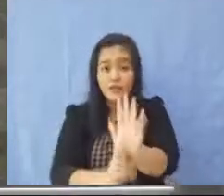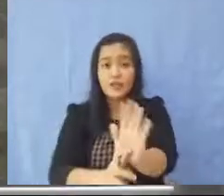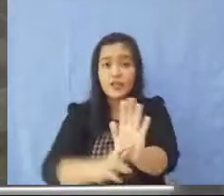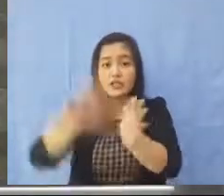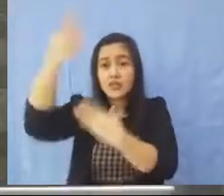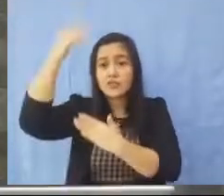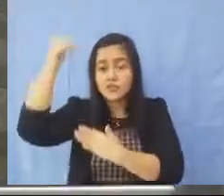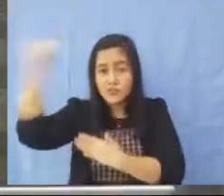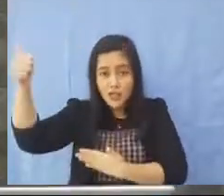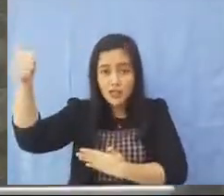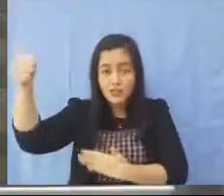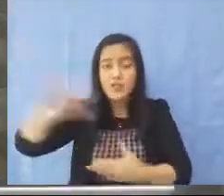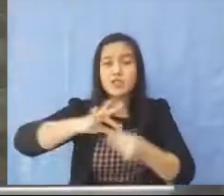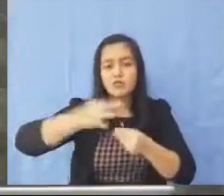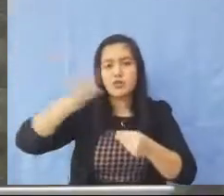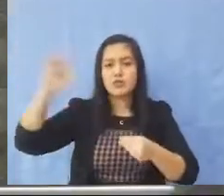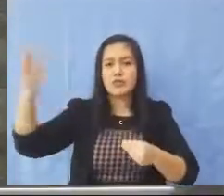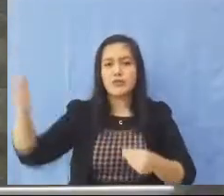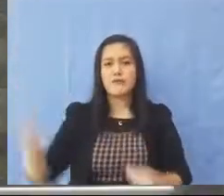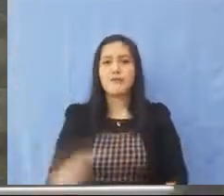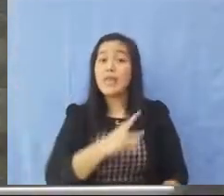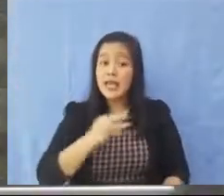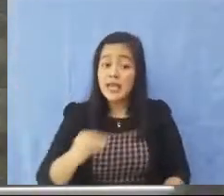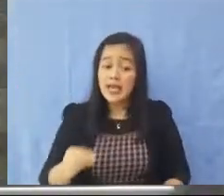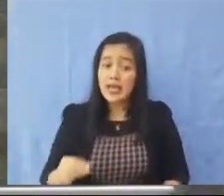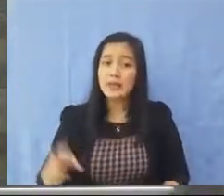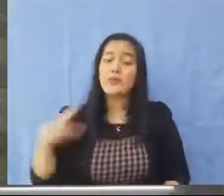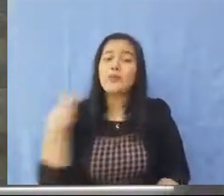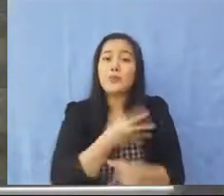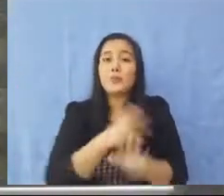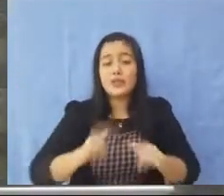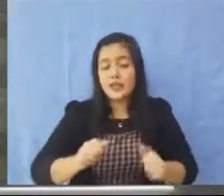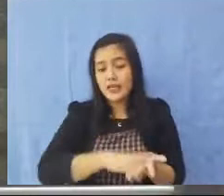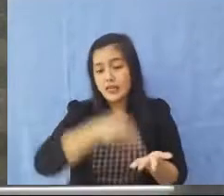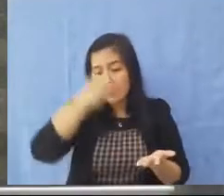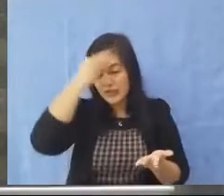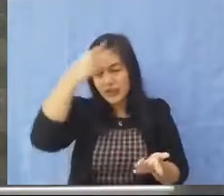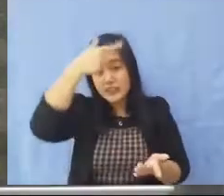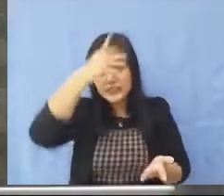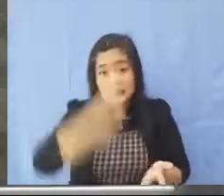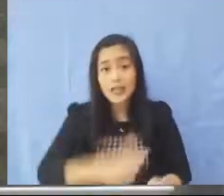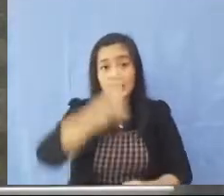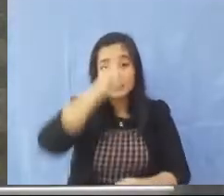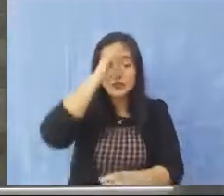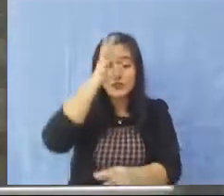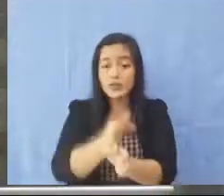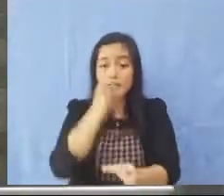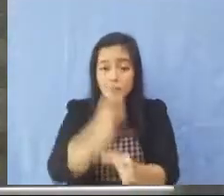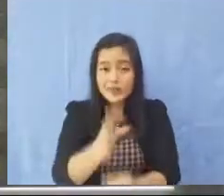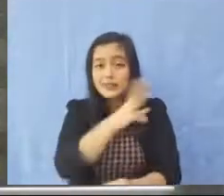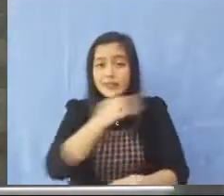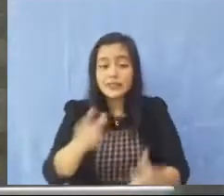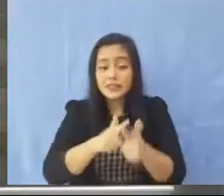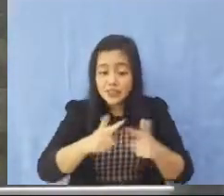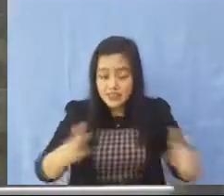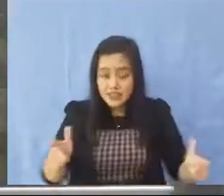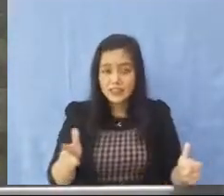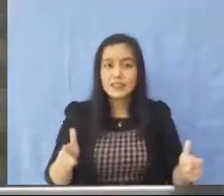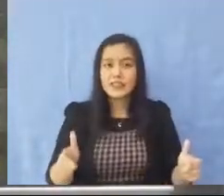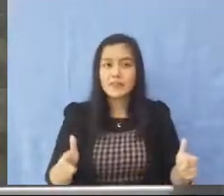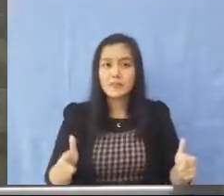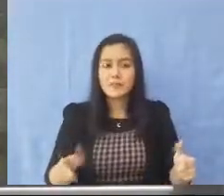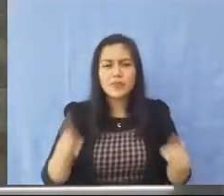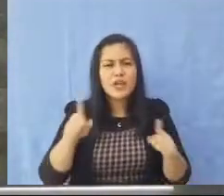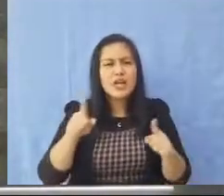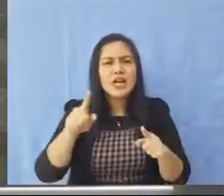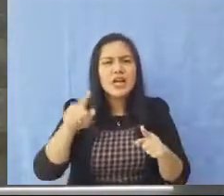mga taong ginamit niya. Lalong-lalo na sa pamilya na ito. Kaya napaka-importante na may alam tayo. If you want to know the